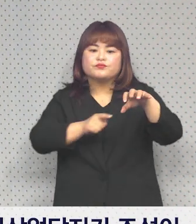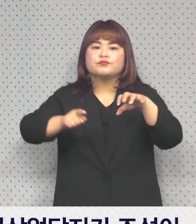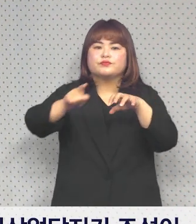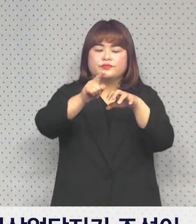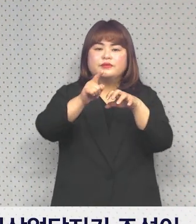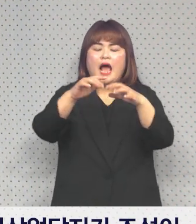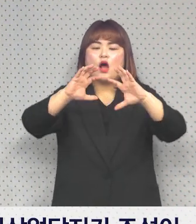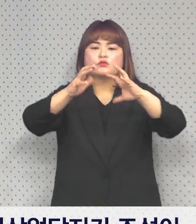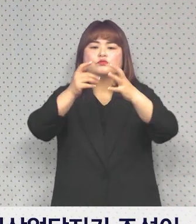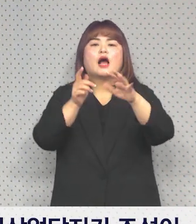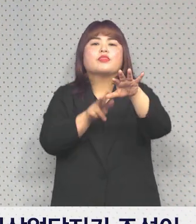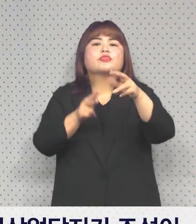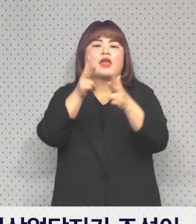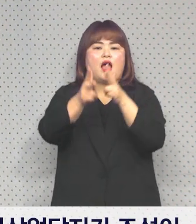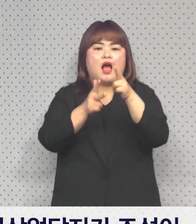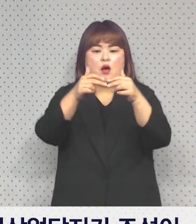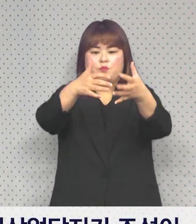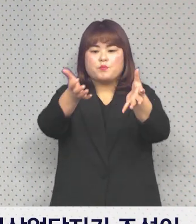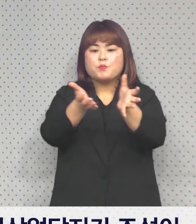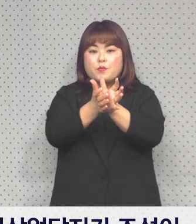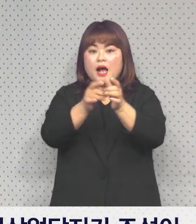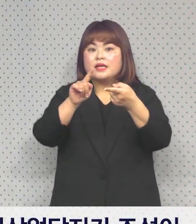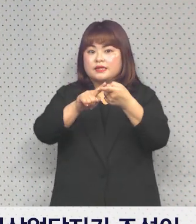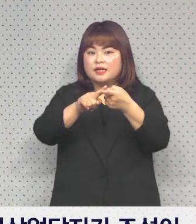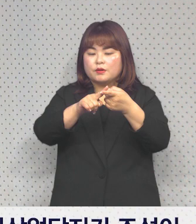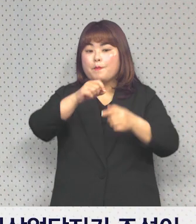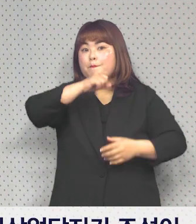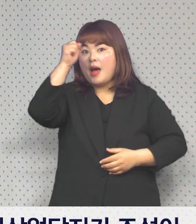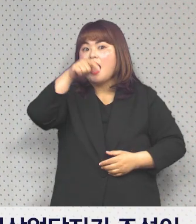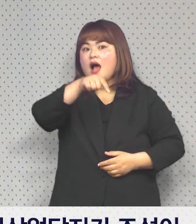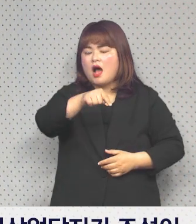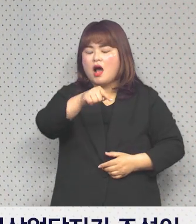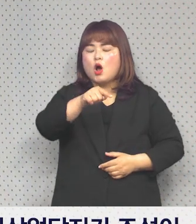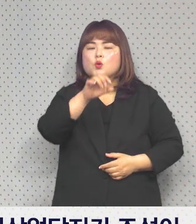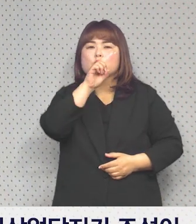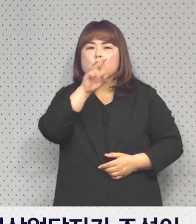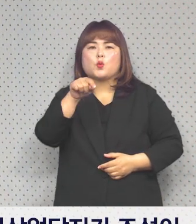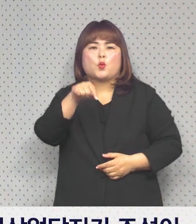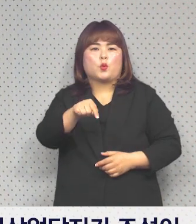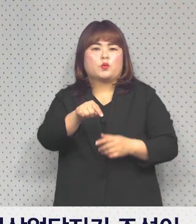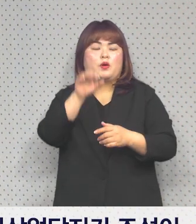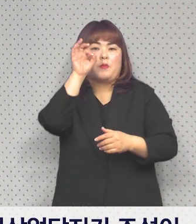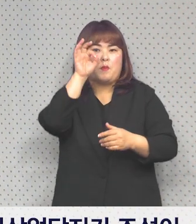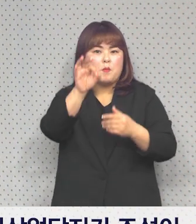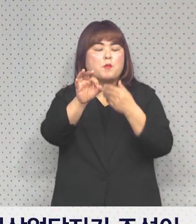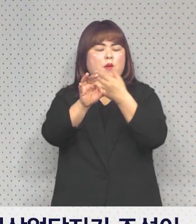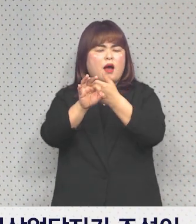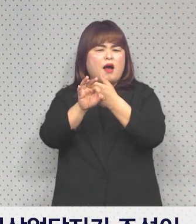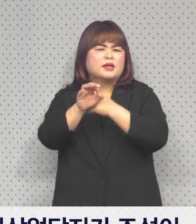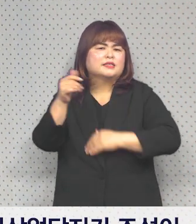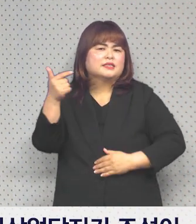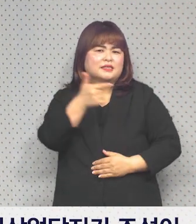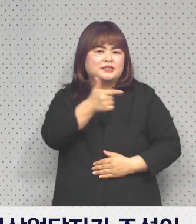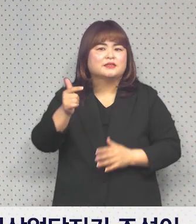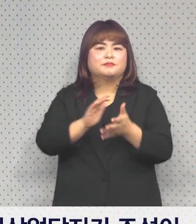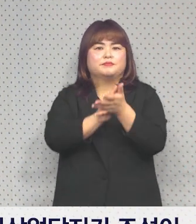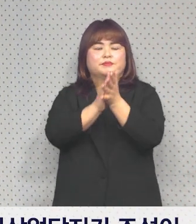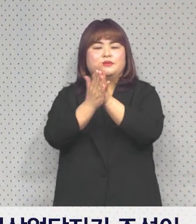국가 산업단지가 조성이 되게 한 일, 그것이 우리 용인의